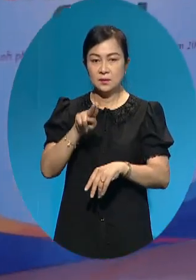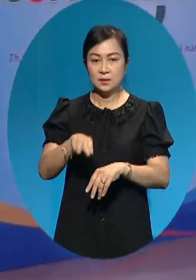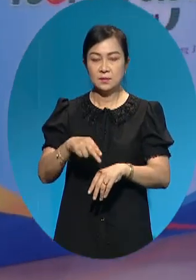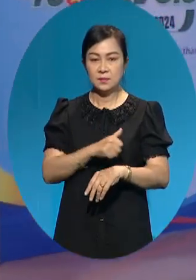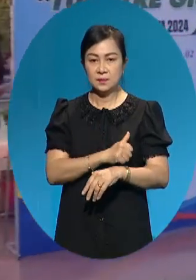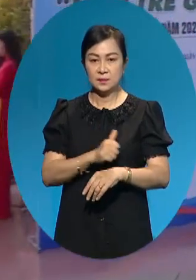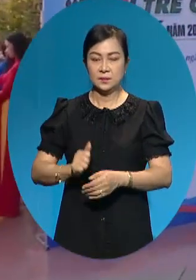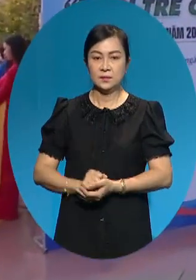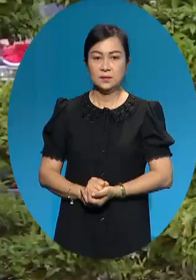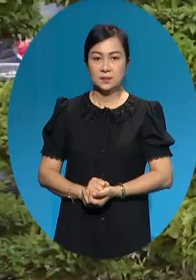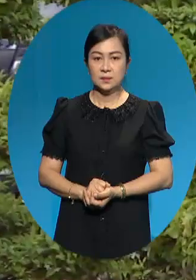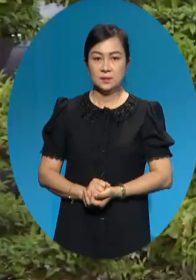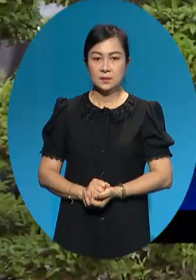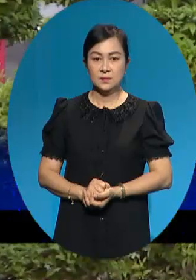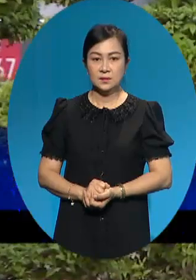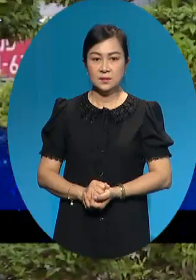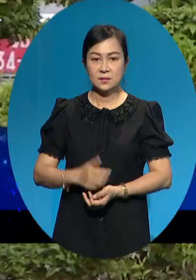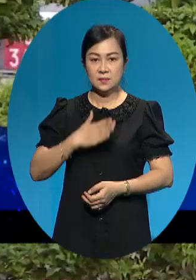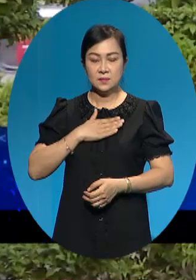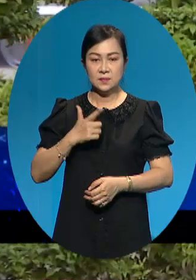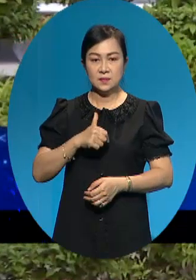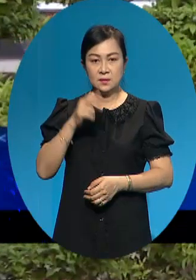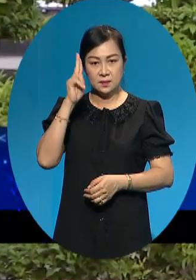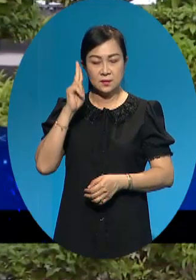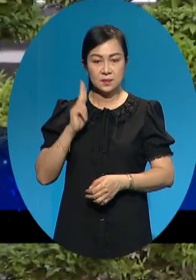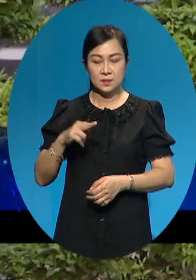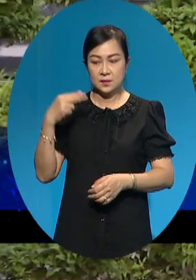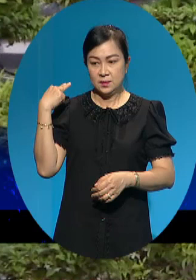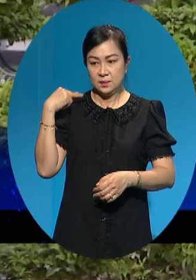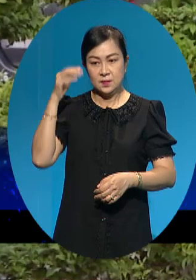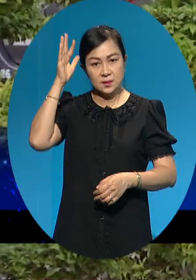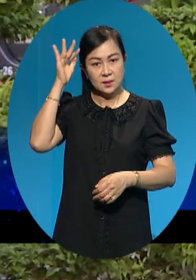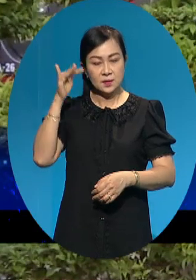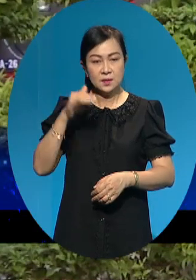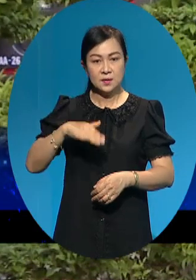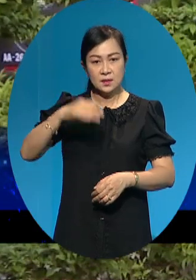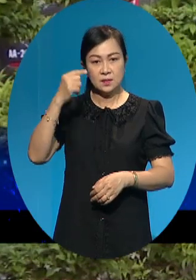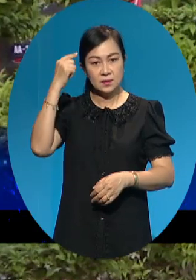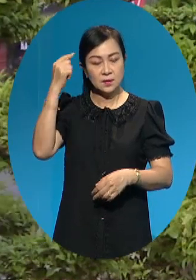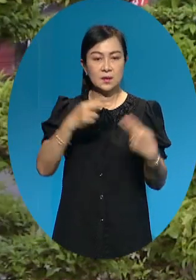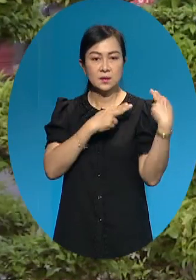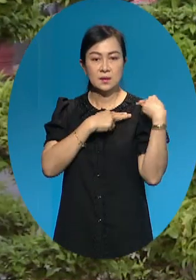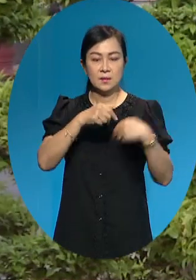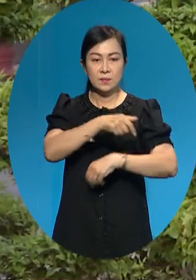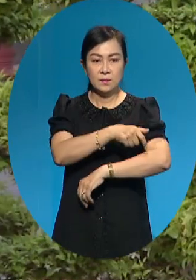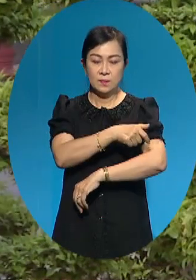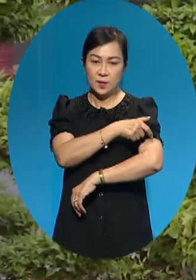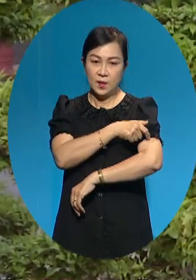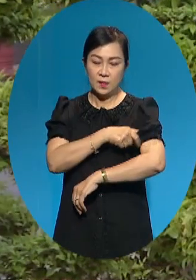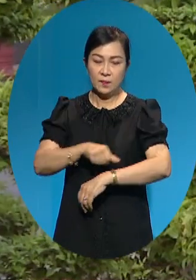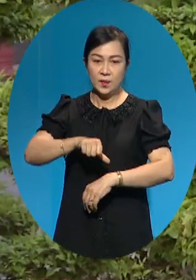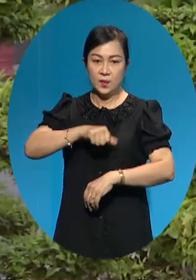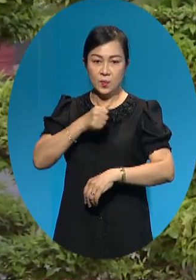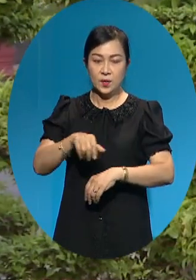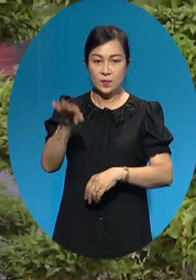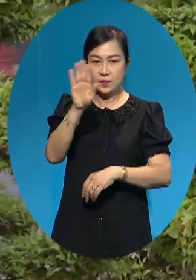cho người dân. Bản thân là một người chiến sĩ mang quân hàm xanh thì luôn nêu cao tinh thần trách nhiệm, bảo vệ chủ quyền an ninh biên giới quốc gia